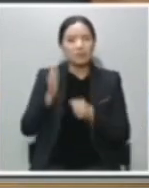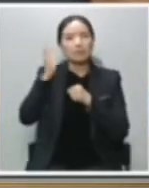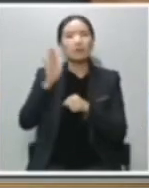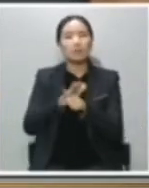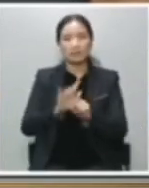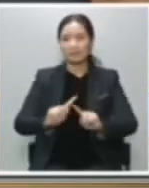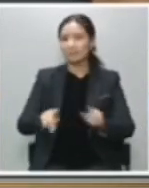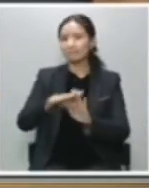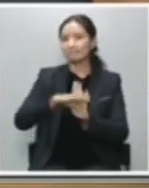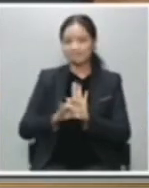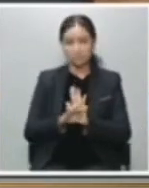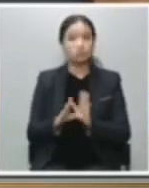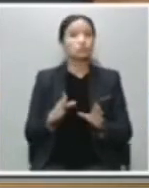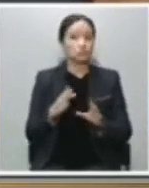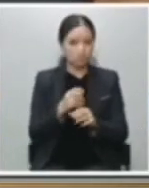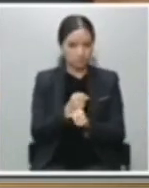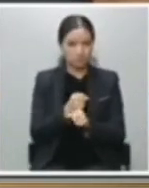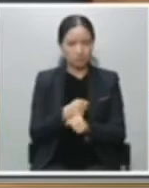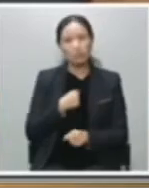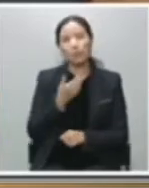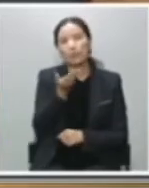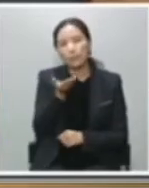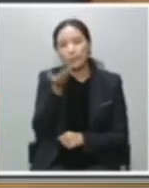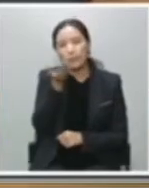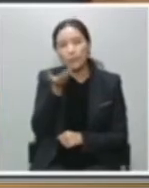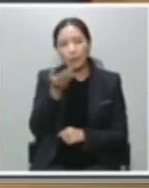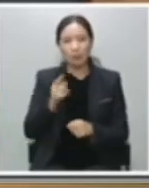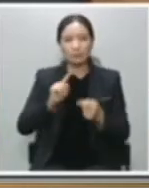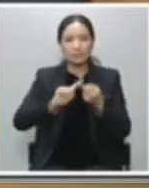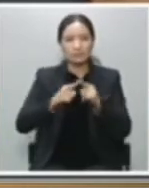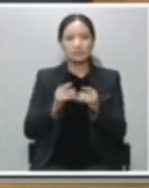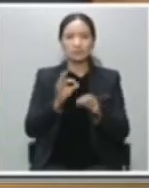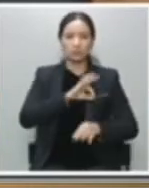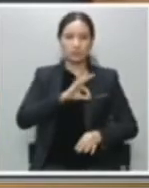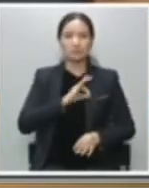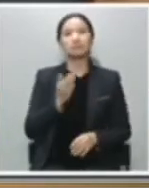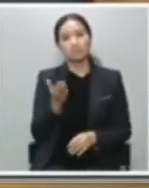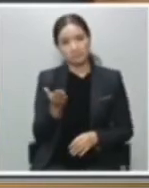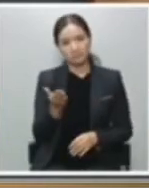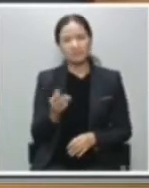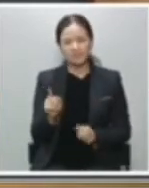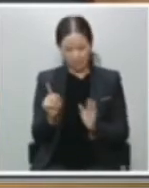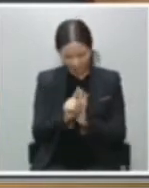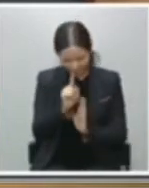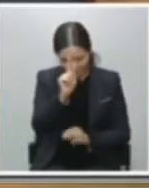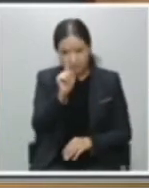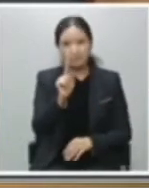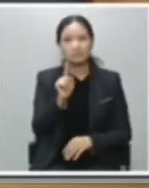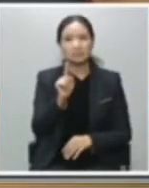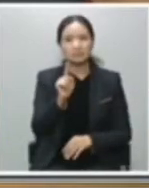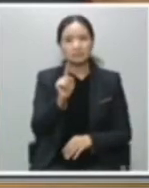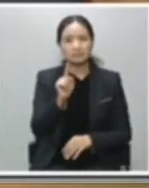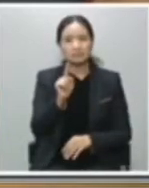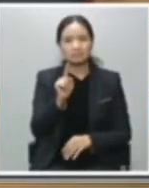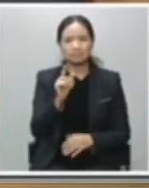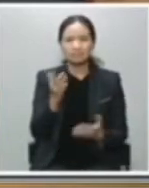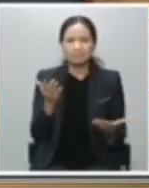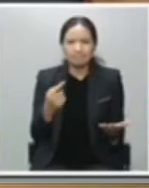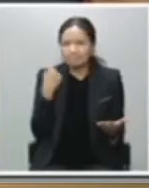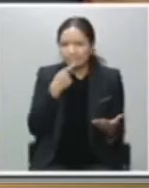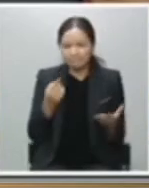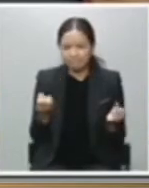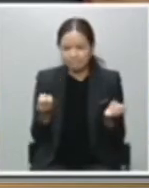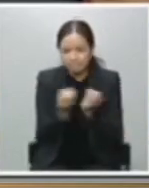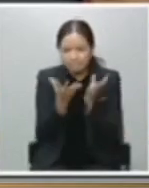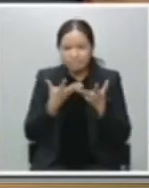ต่ท้ายสรุปผมขอวิงวอนเพื่อนสมาชิกสภาผู้แทนเราสักครั้งเถอะครับไม่มีใครเสียหาย